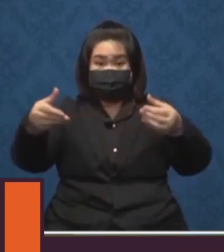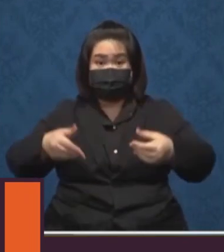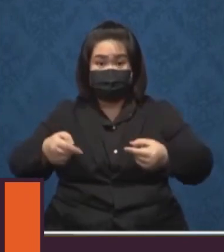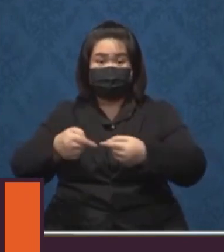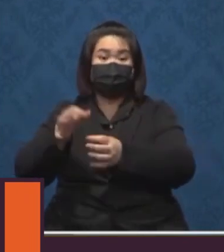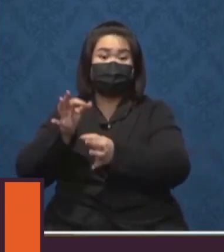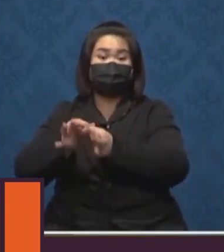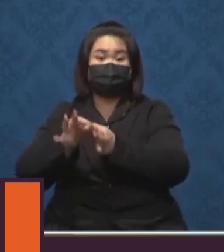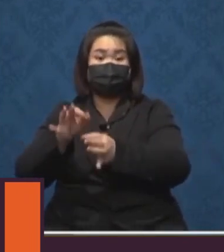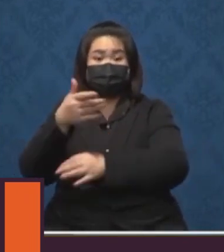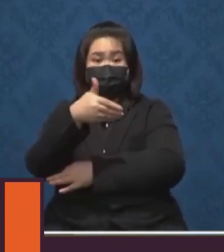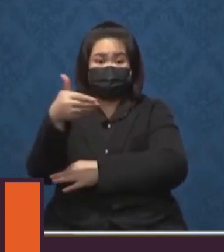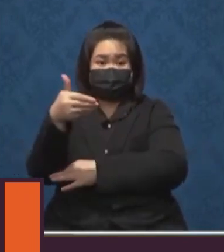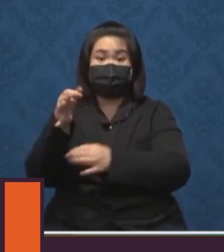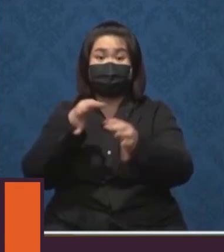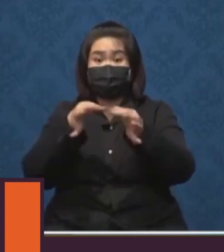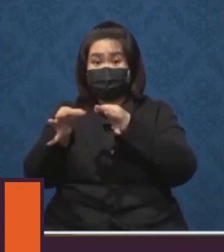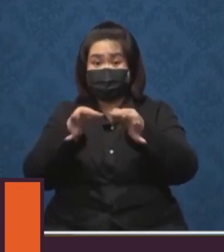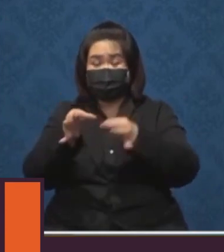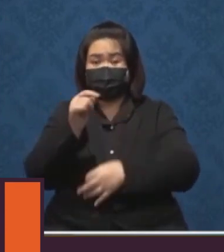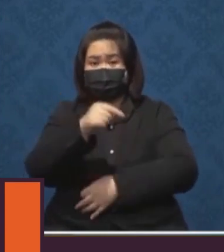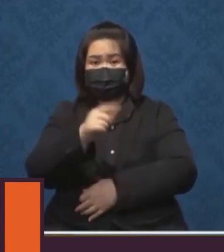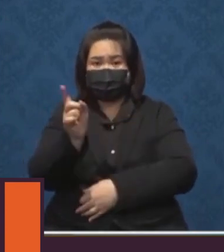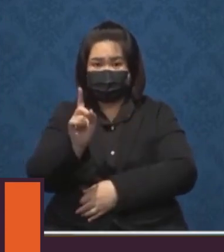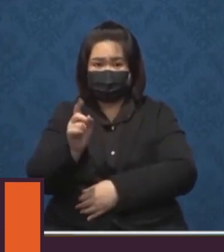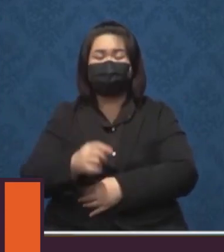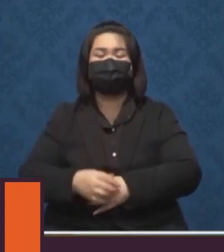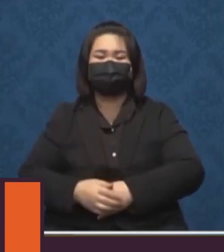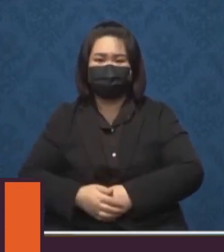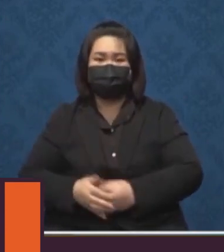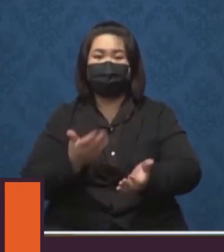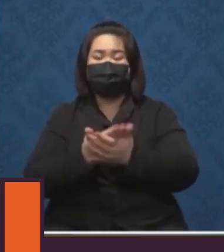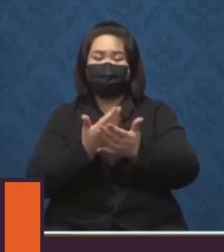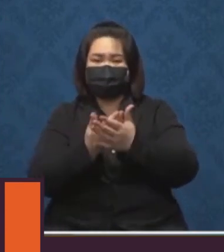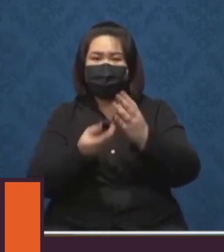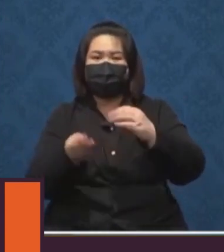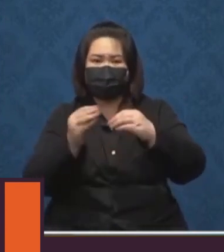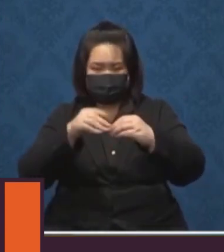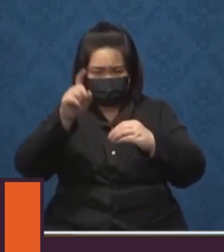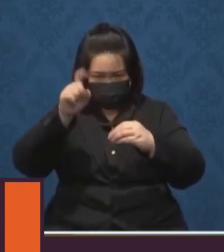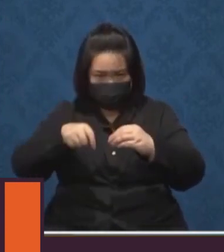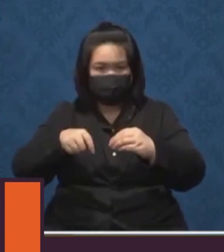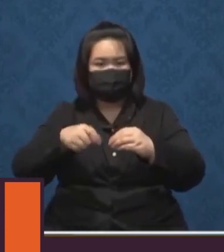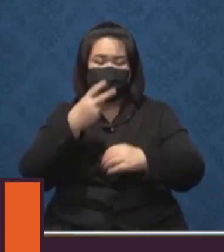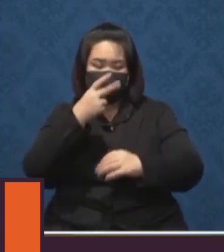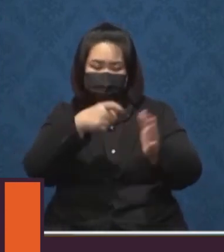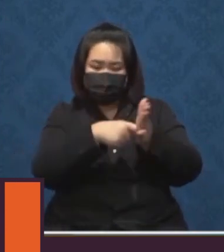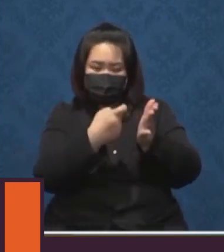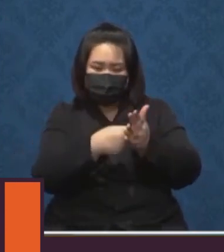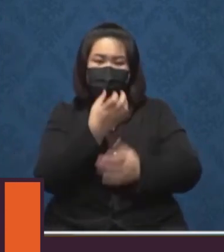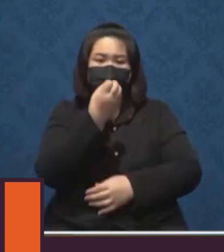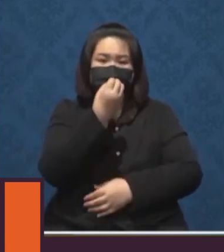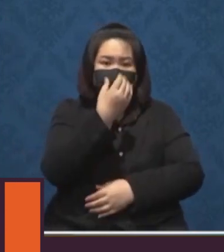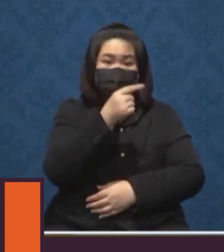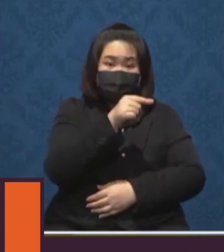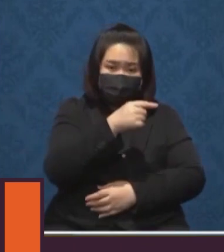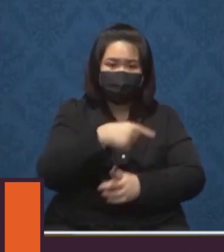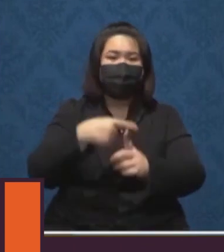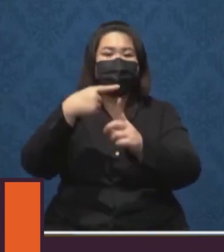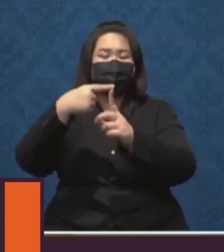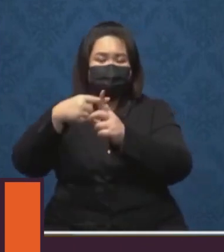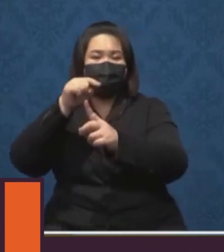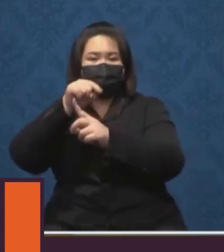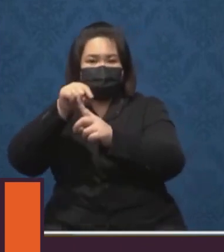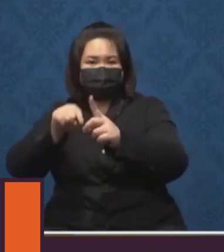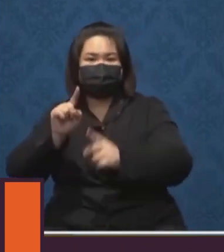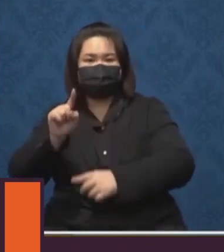ทศไทยที่ชี้แจงต่อกรรมาธิการได้กล่าวไว้ครับว่าเงินเพิ่มควรจะอ้างอิงจากอัตราดอกเบี้ยโดยบวกเพิ่มไม่เกินร้อยละ